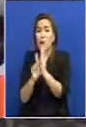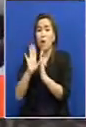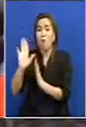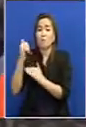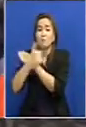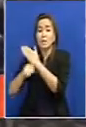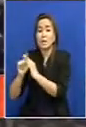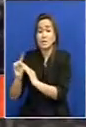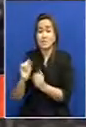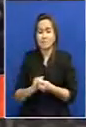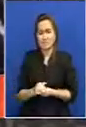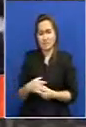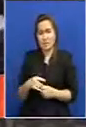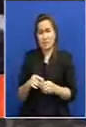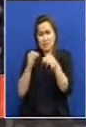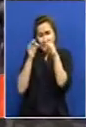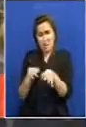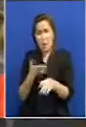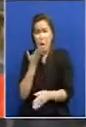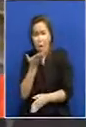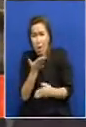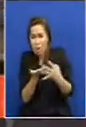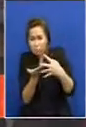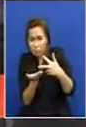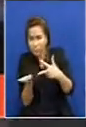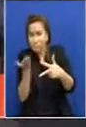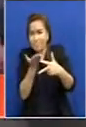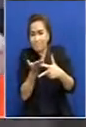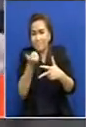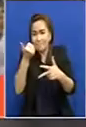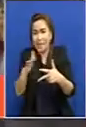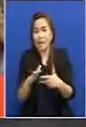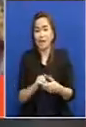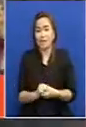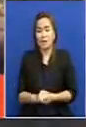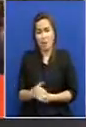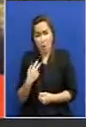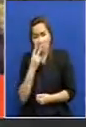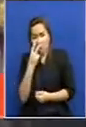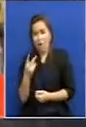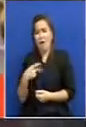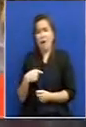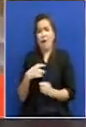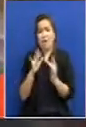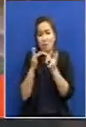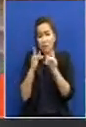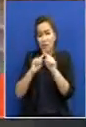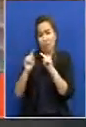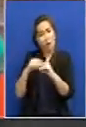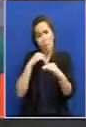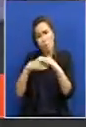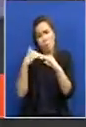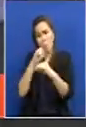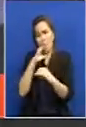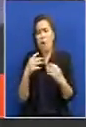คะคำตัดสินนี้ไม่อาจยื่นอุทธรณ์ได้ซึ่งนับตั้งแต่เกิดเรื่องโลกโซเชียลก็ถล่มเลยนะคะตำหนิรัฐบาลและก็ระบบ